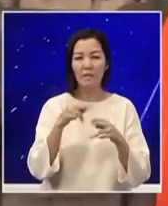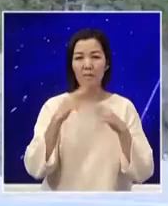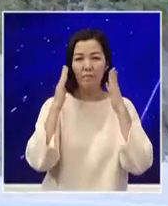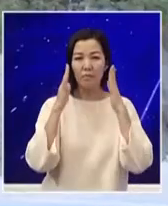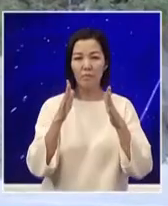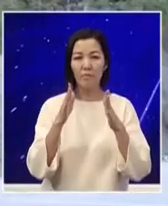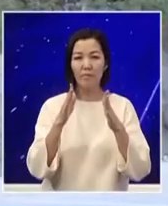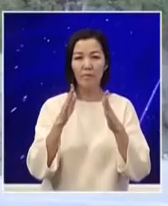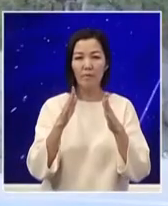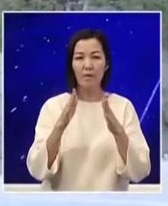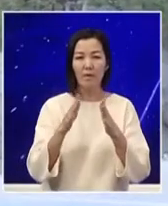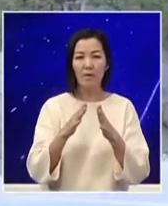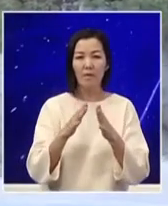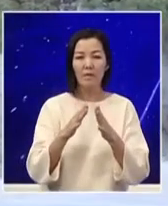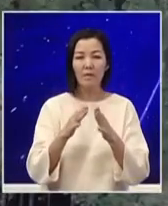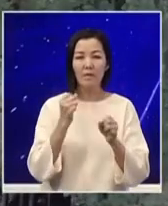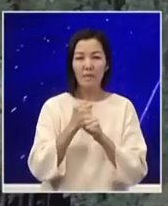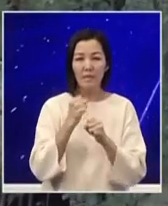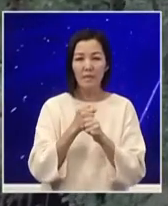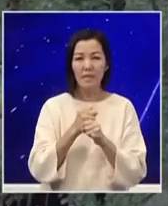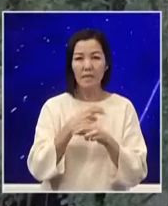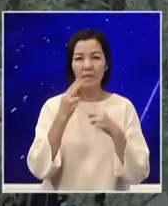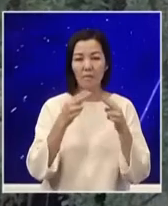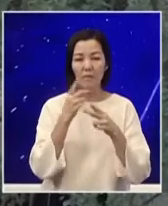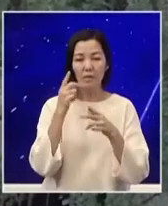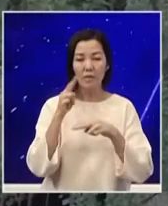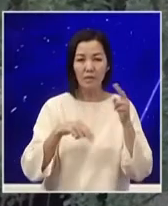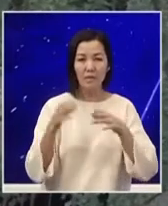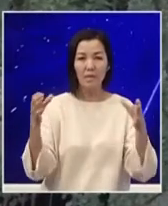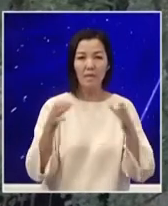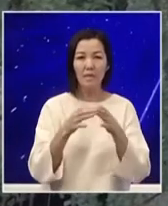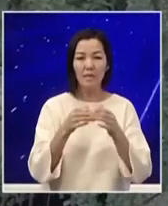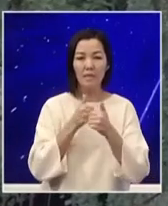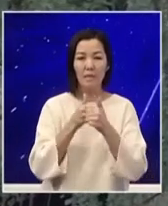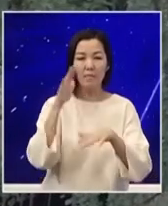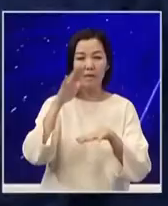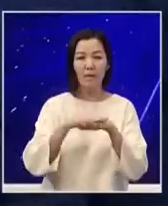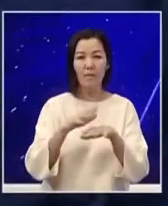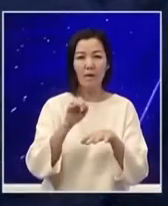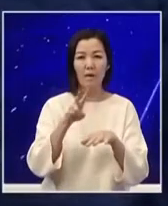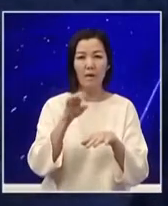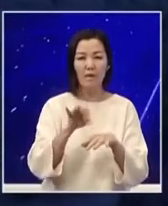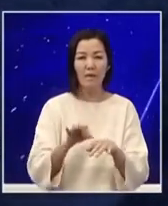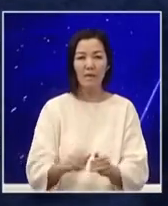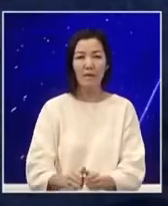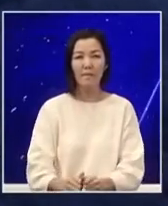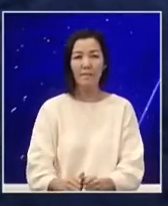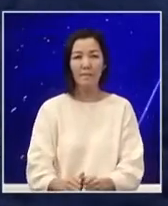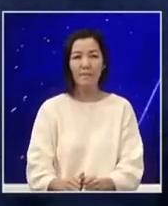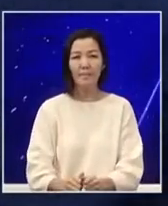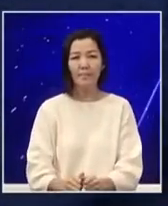должно быть в два раза больше. Сделал замечание представителю подрядной организации заместитель акима области.